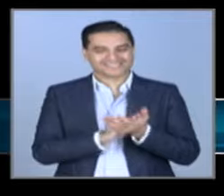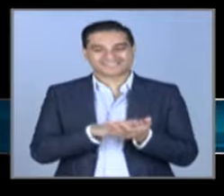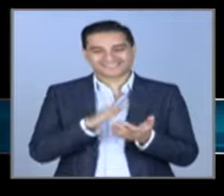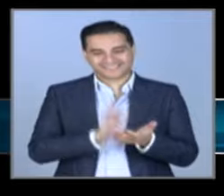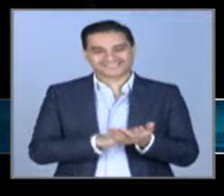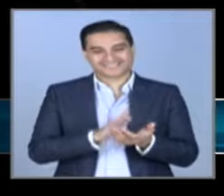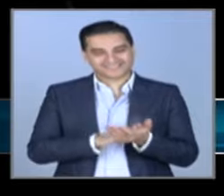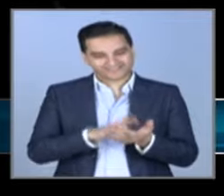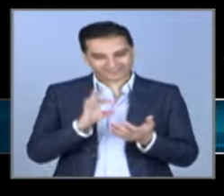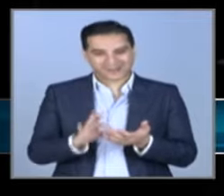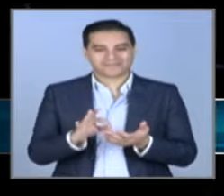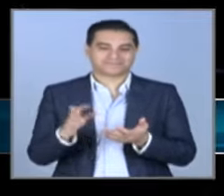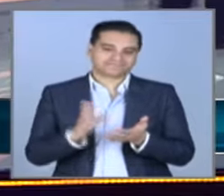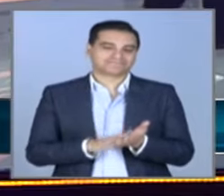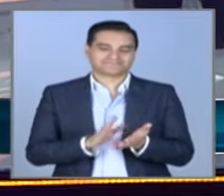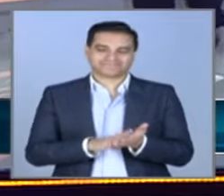تفضلي.